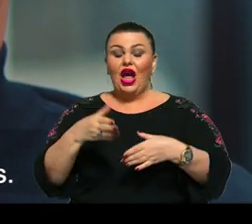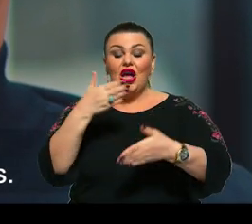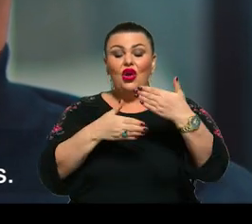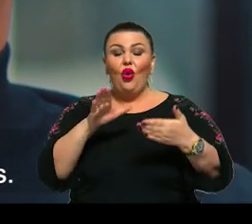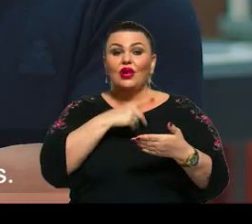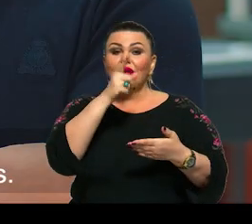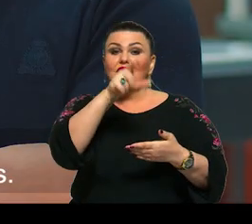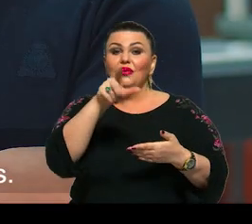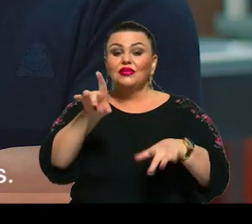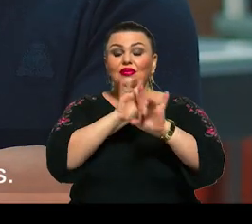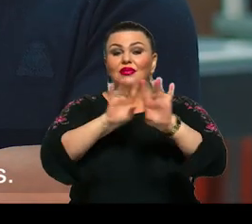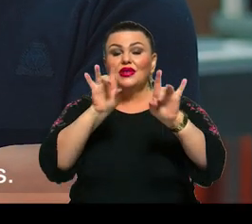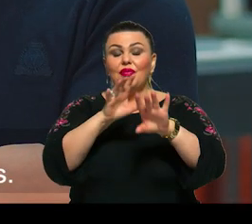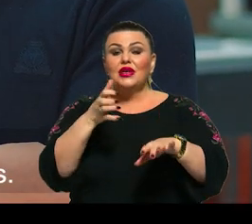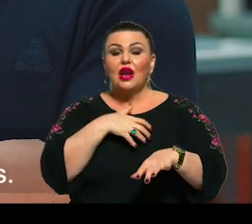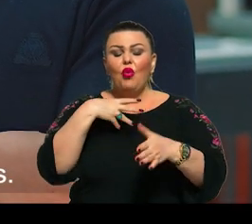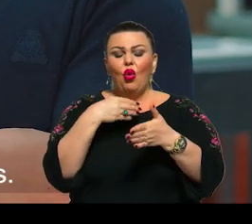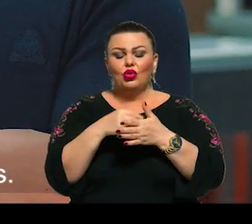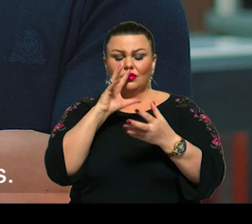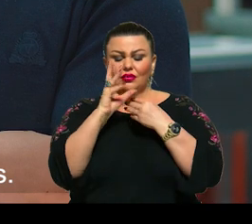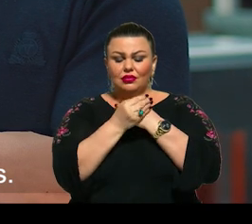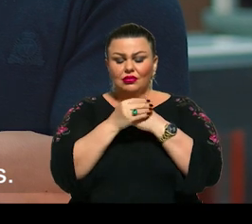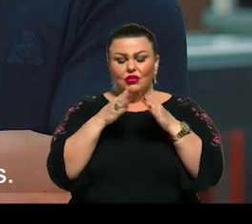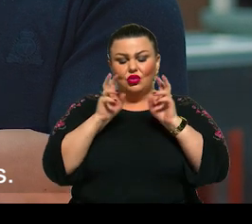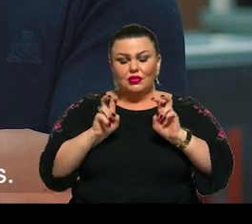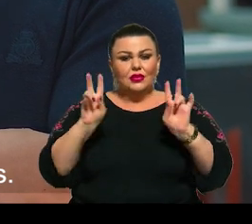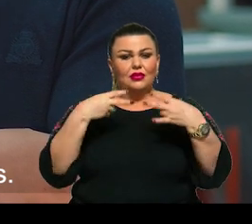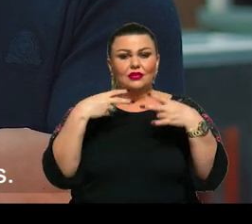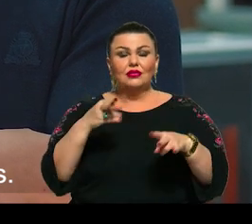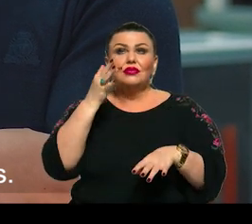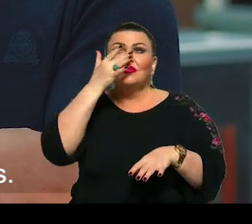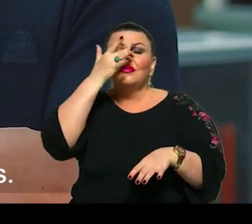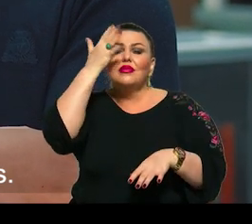demək istəyərdim ki, özünüzə qapanmayın, arzu elədiyiniz